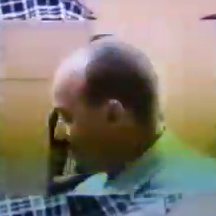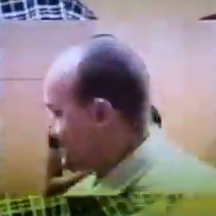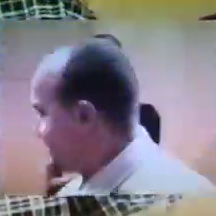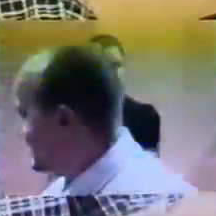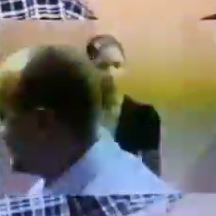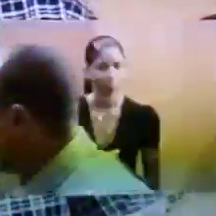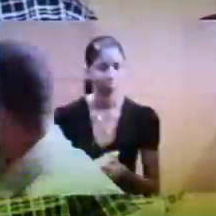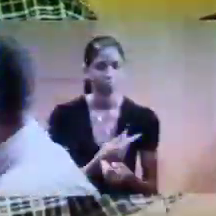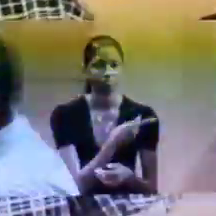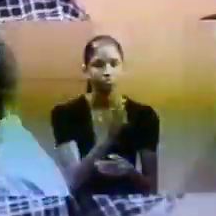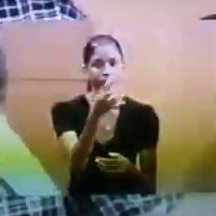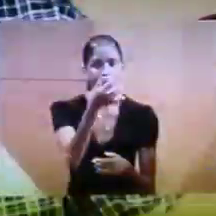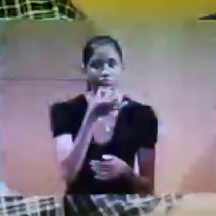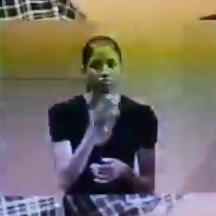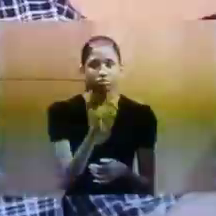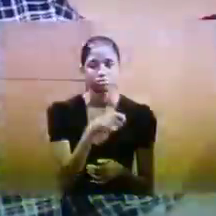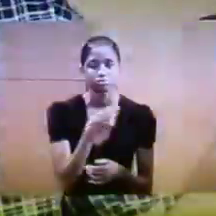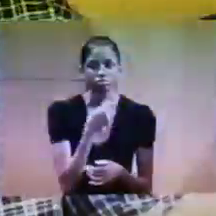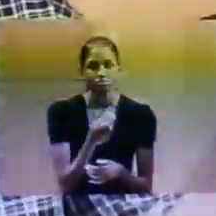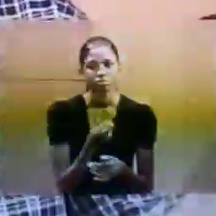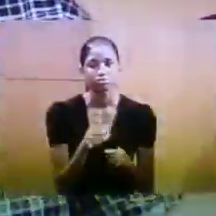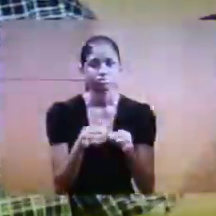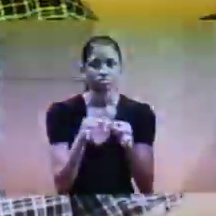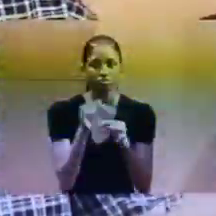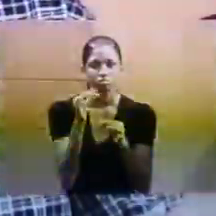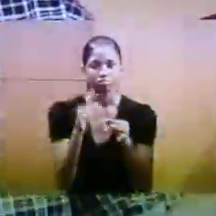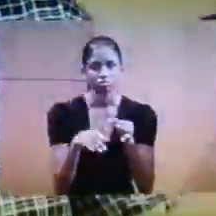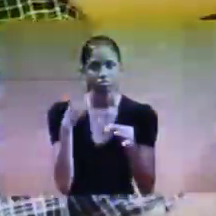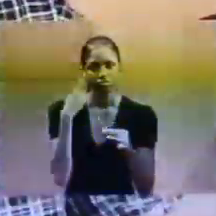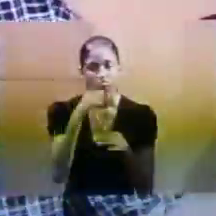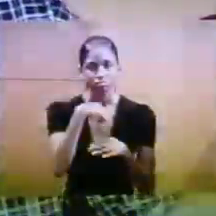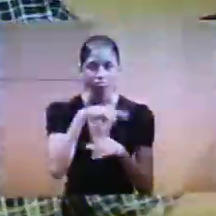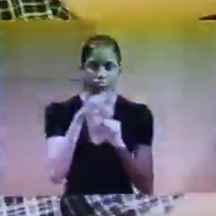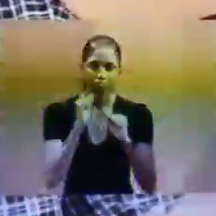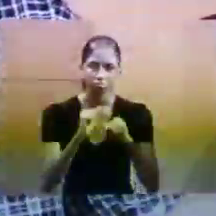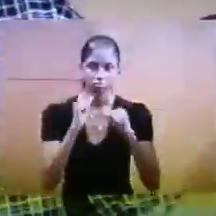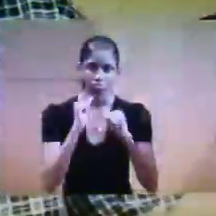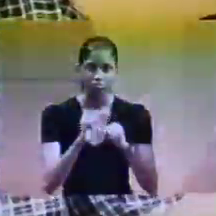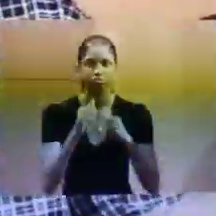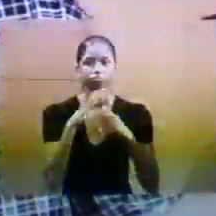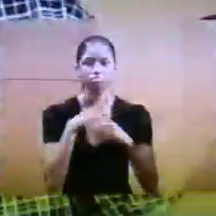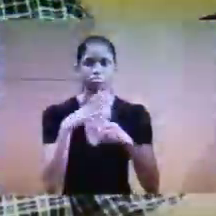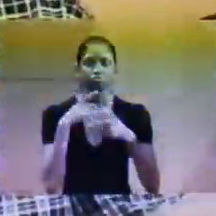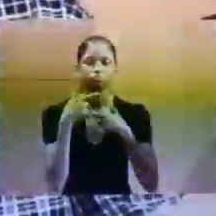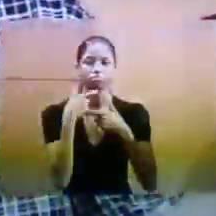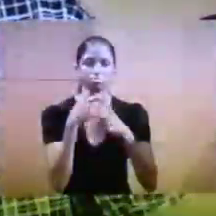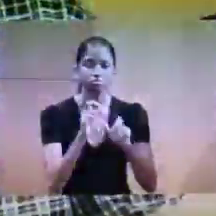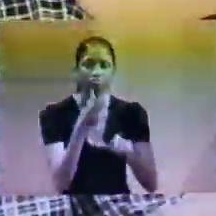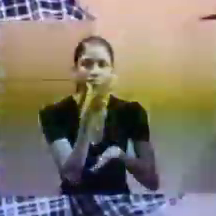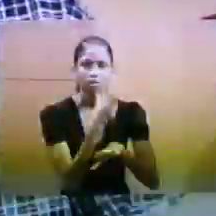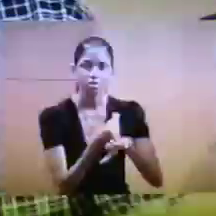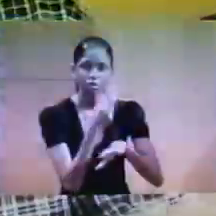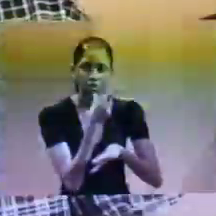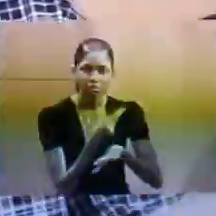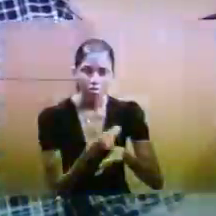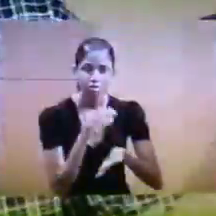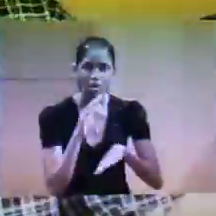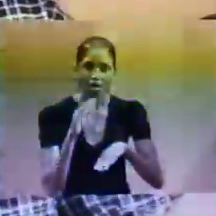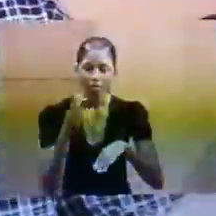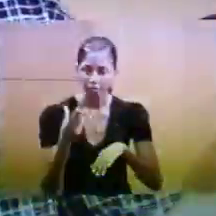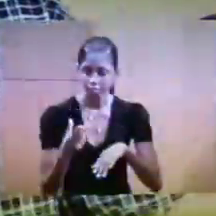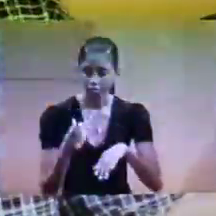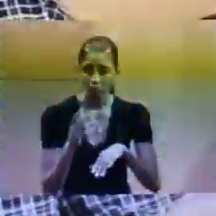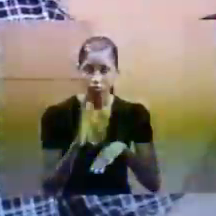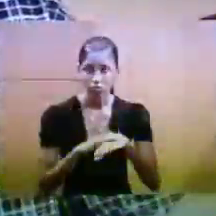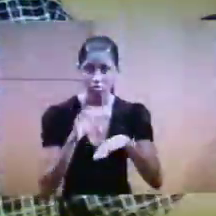Vous aviez dit que vous aviez donné des instructions pour qu'on puisse pouvoir accéder aux délibérations, voire les télécharger à partir du site du conseil régional.